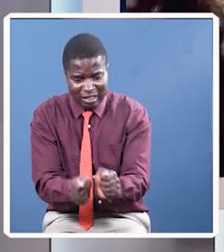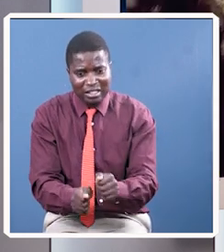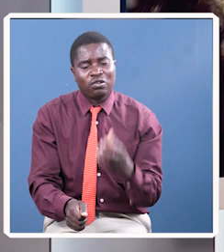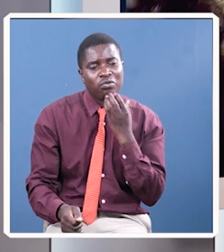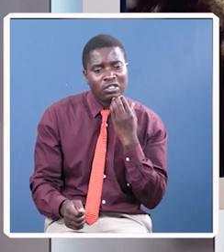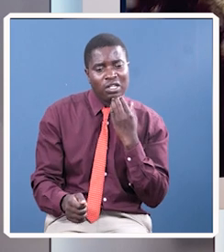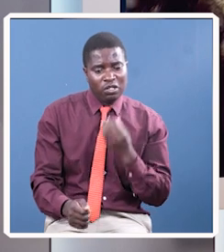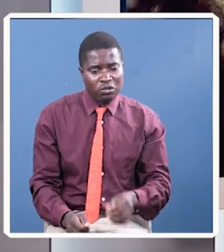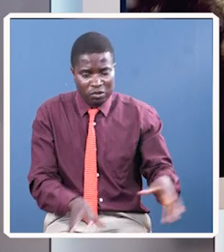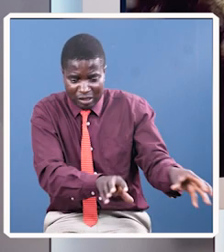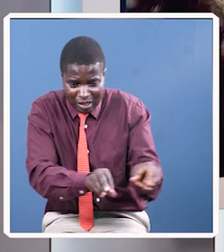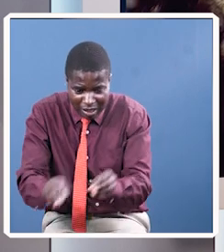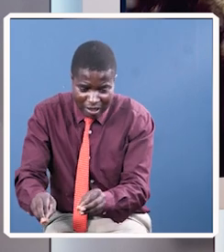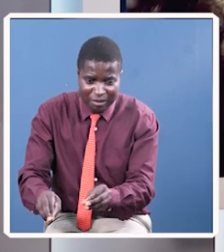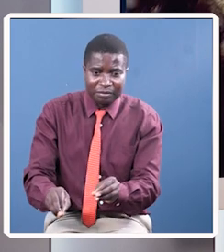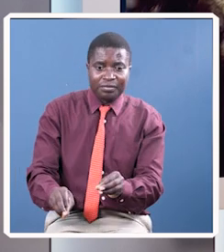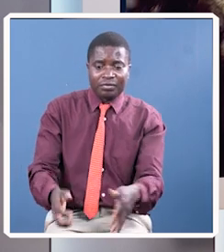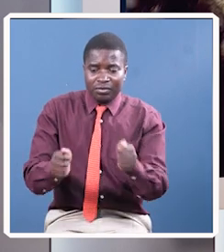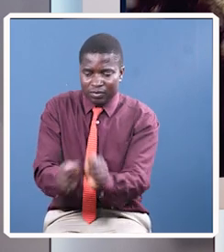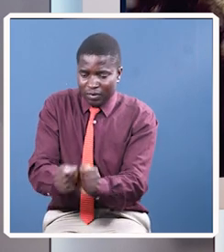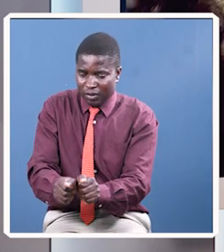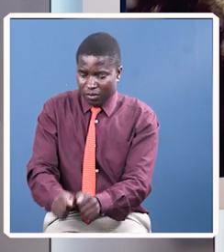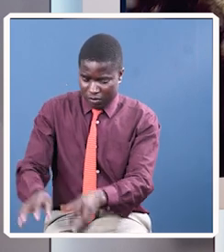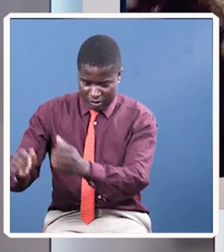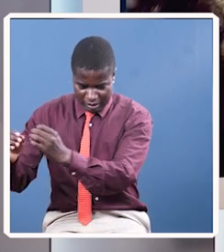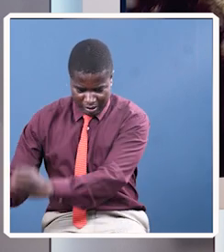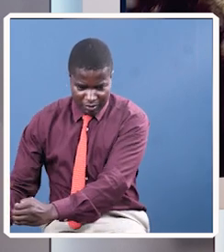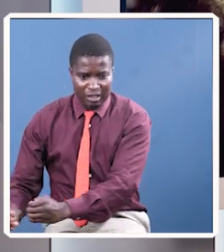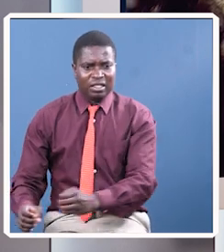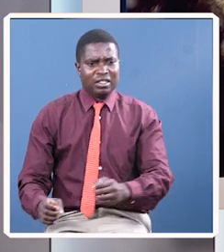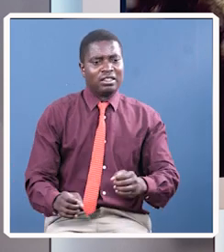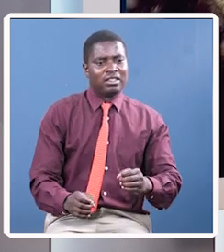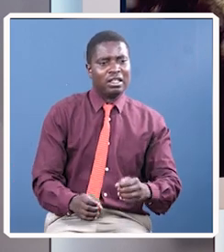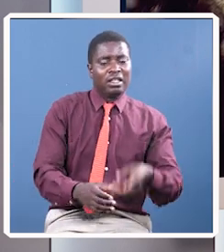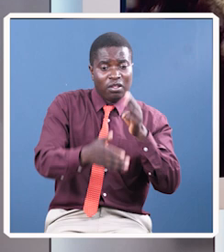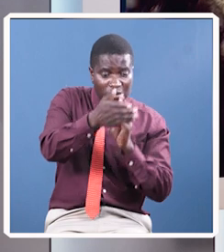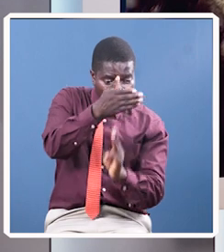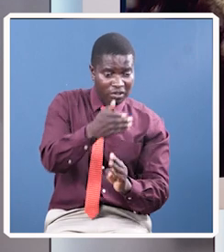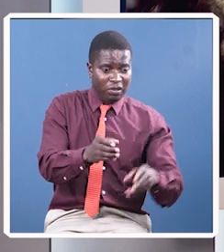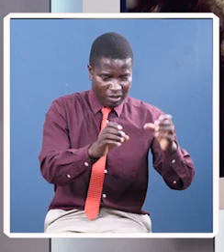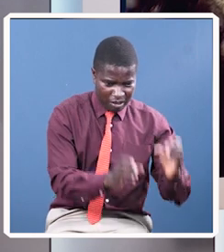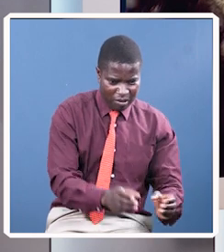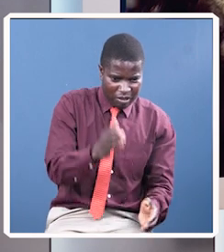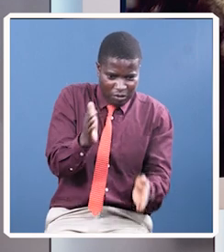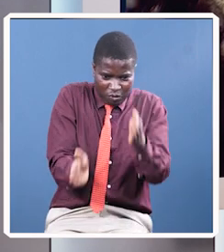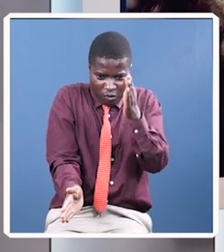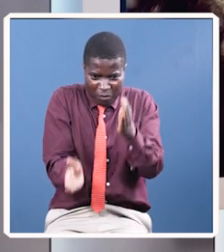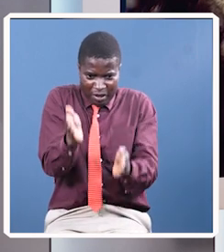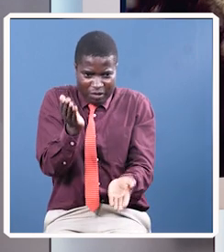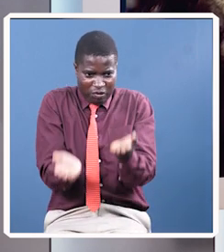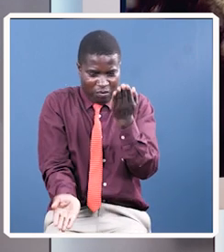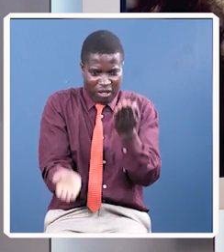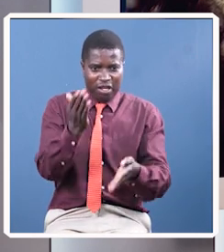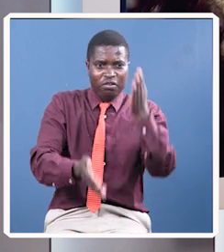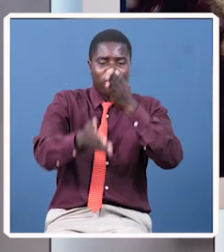nganga woisapa, wotora munhu ari kuti ari kuita zvokuprofita wobisapa, wotanga kukombeya vana vari vairi.